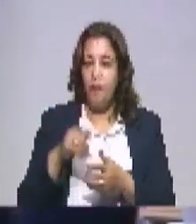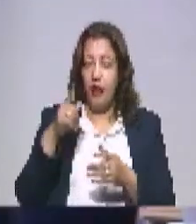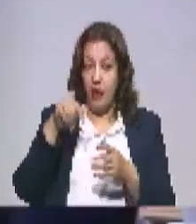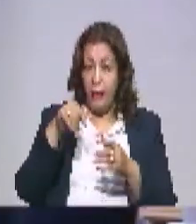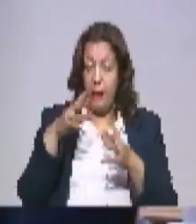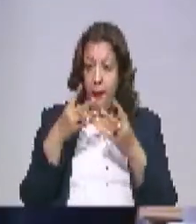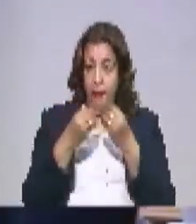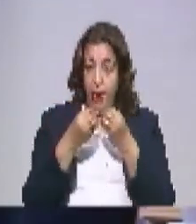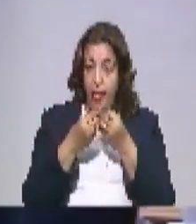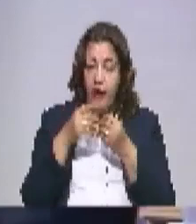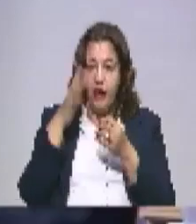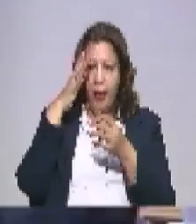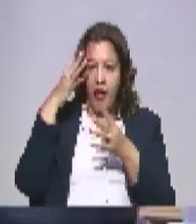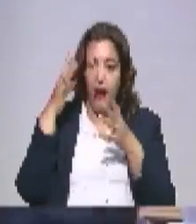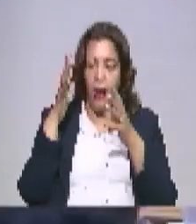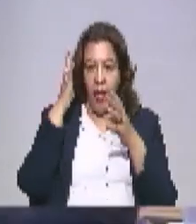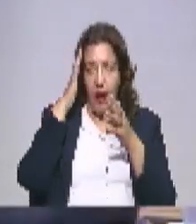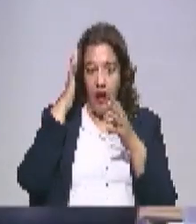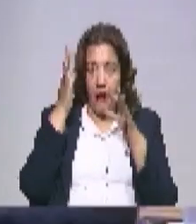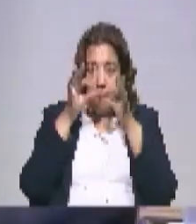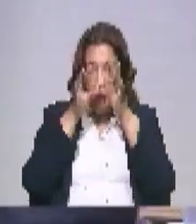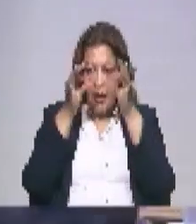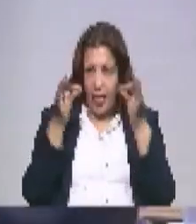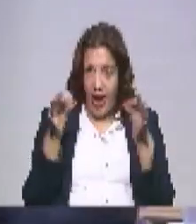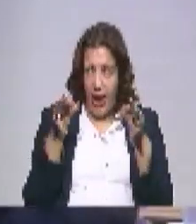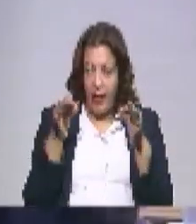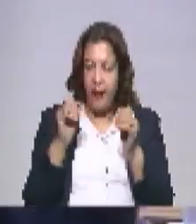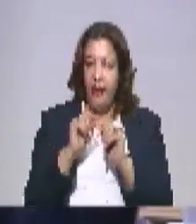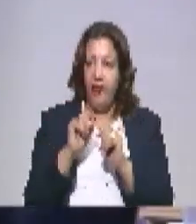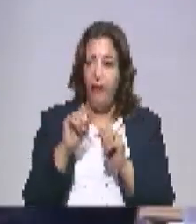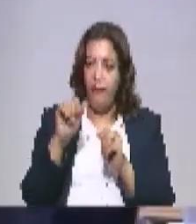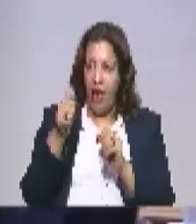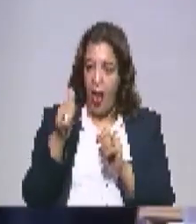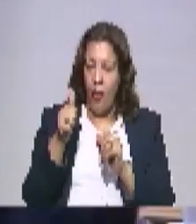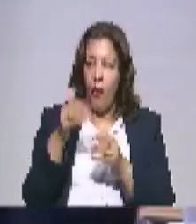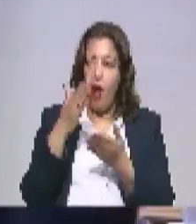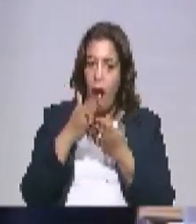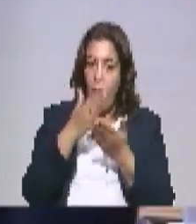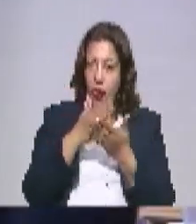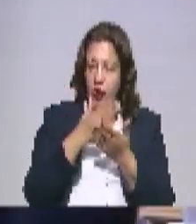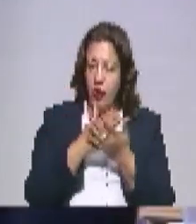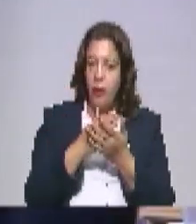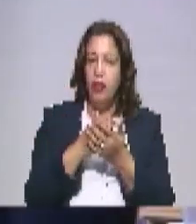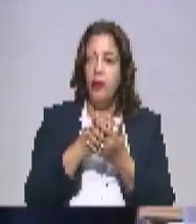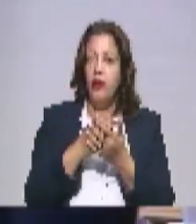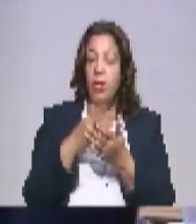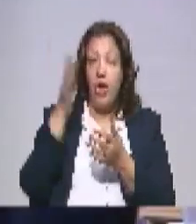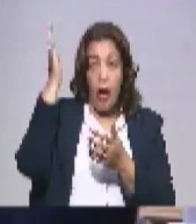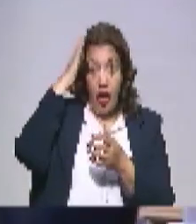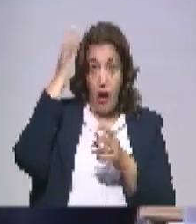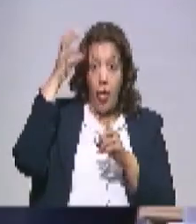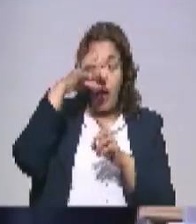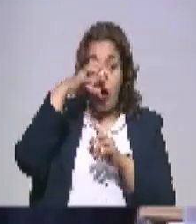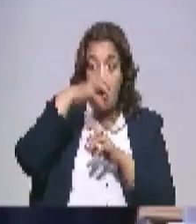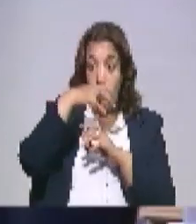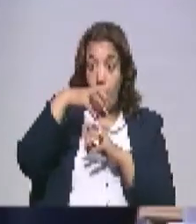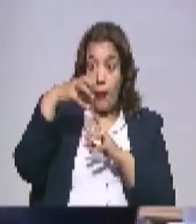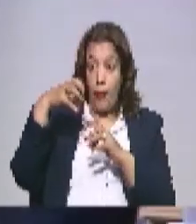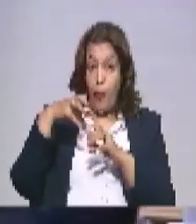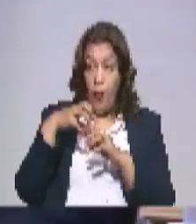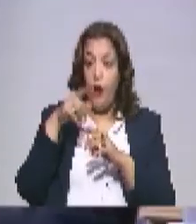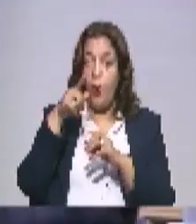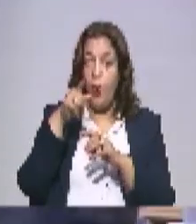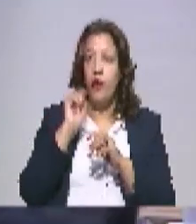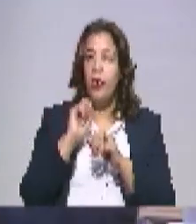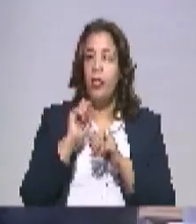بالبتنجان بتاع المسقعة، عبال ما نعمل الأرنبيط نكون احنا بس حطينا عليه الملح بتاعه يكون نزل ميته. النهارده بقى